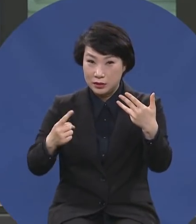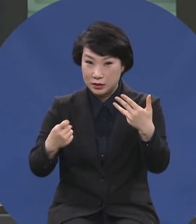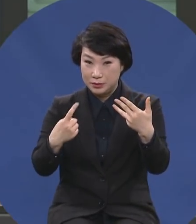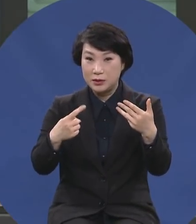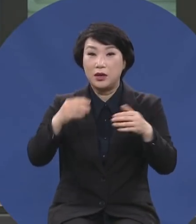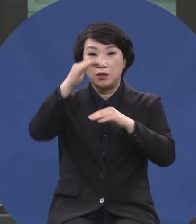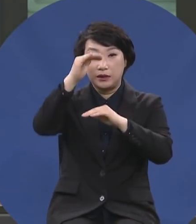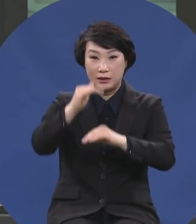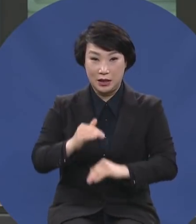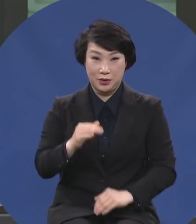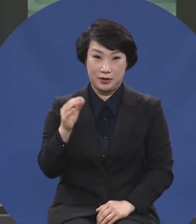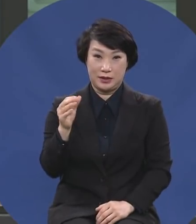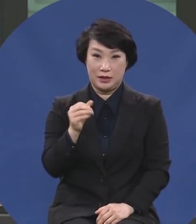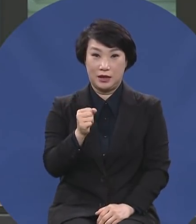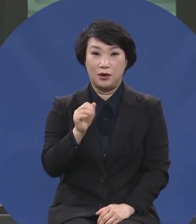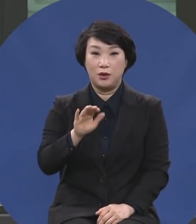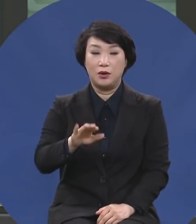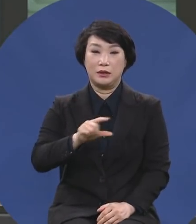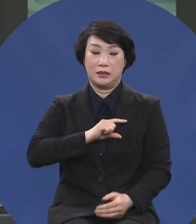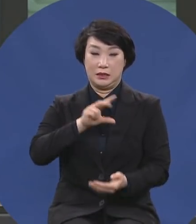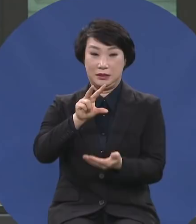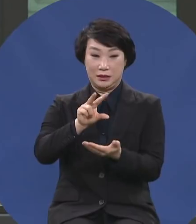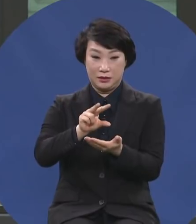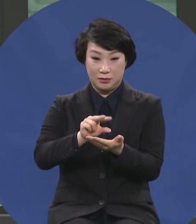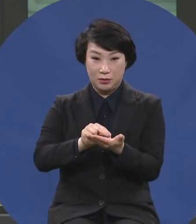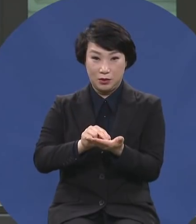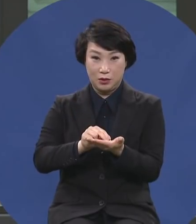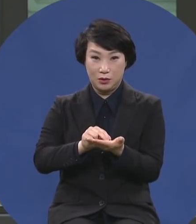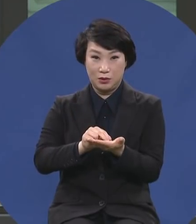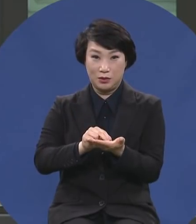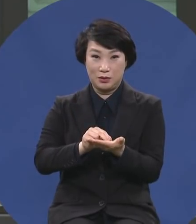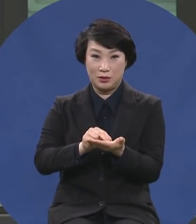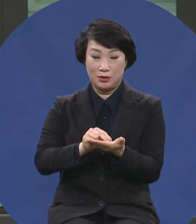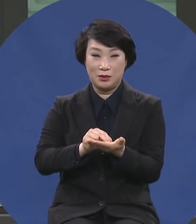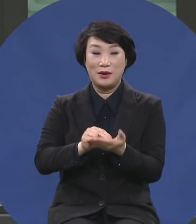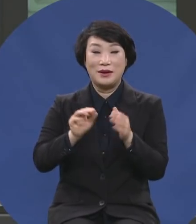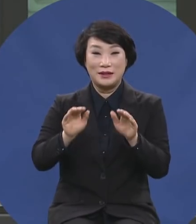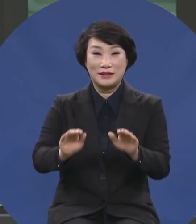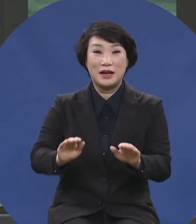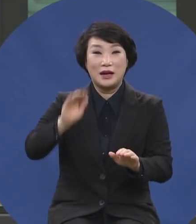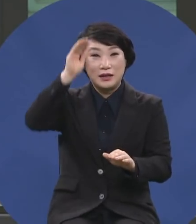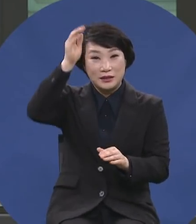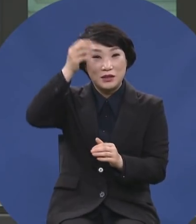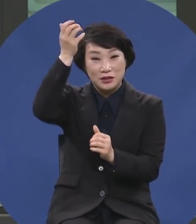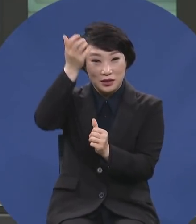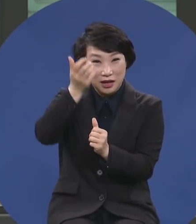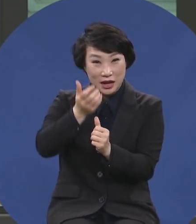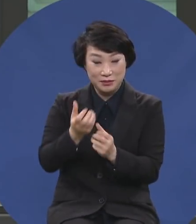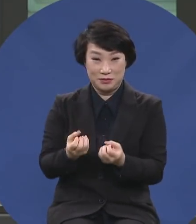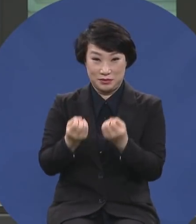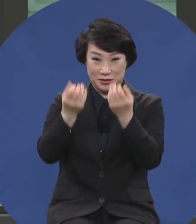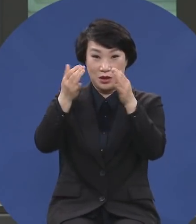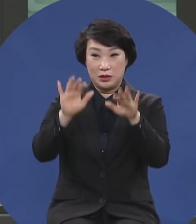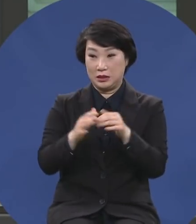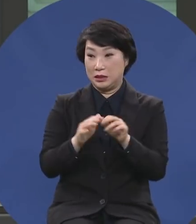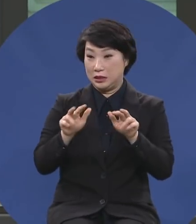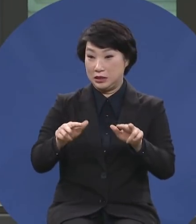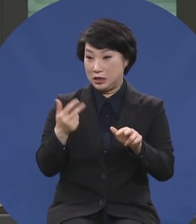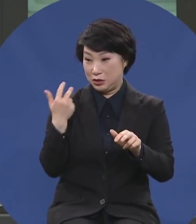11절의 본문의 말씀을 중심으로 성령 강림절을 한